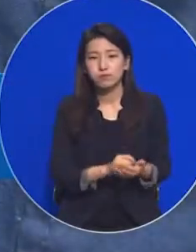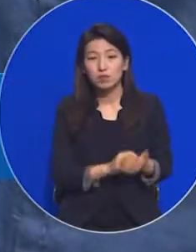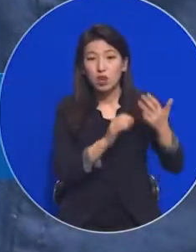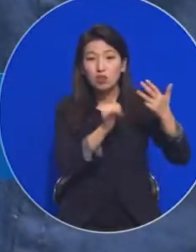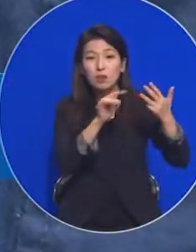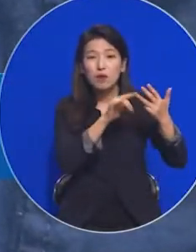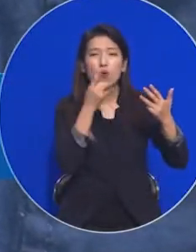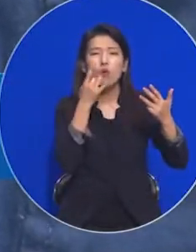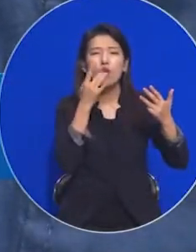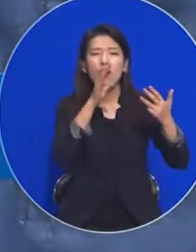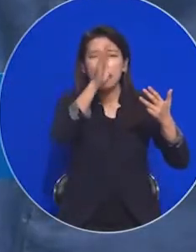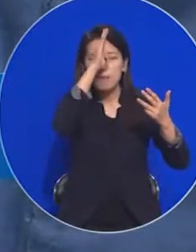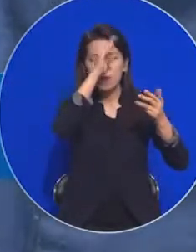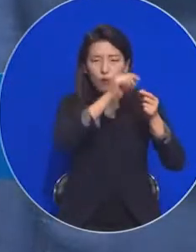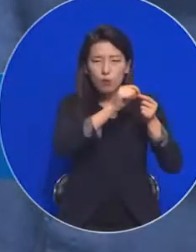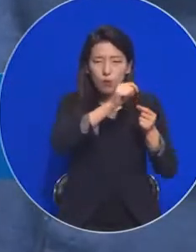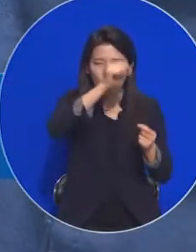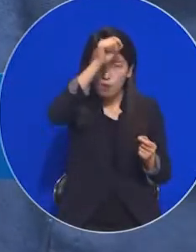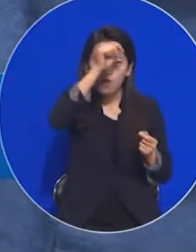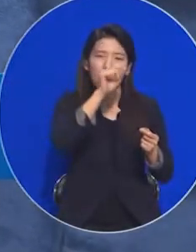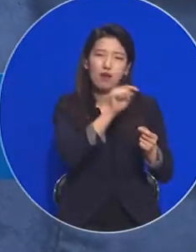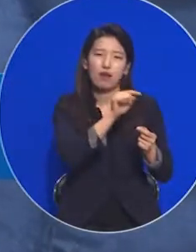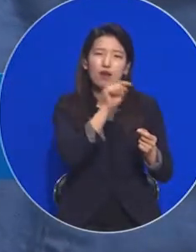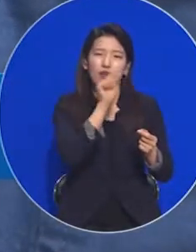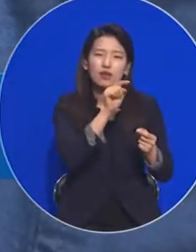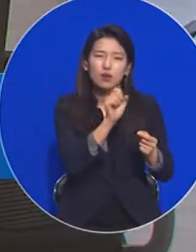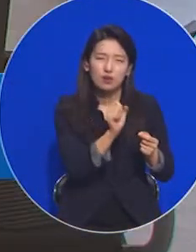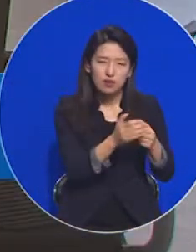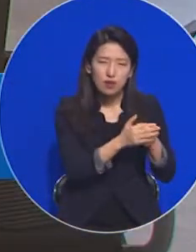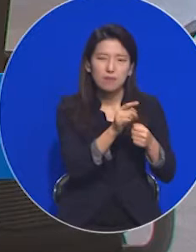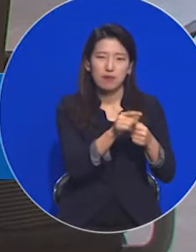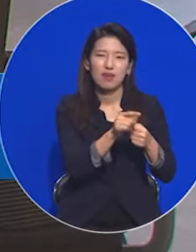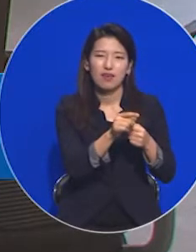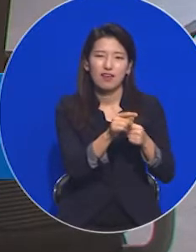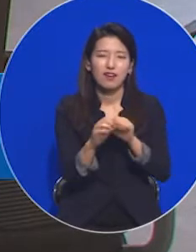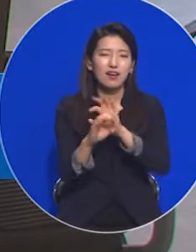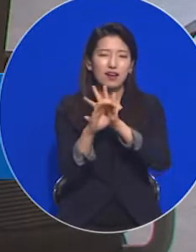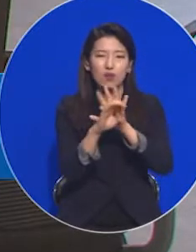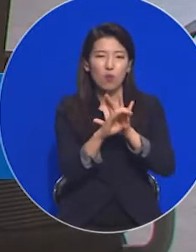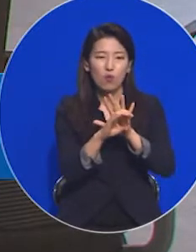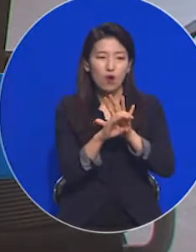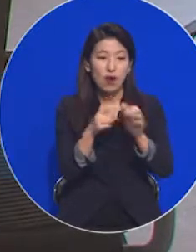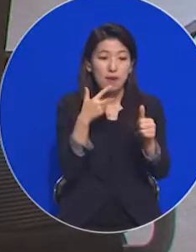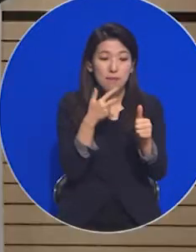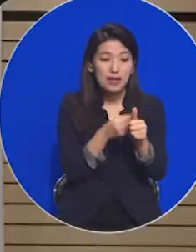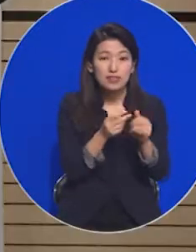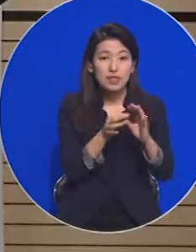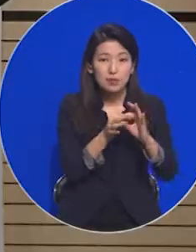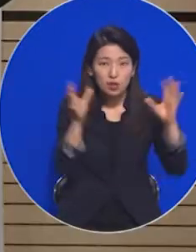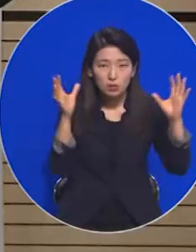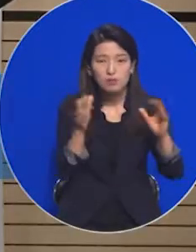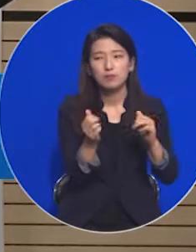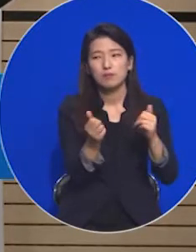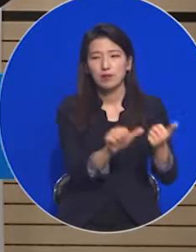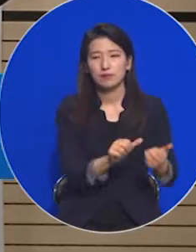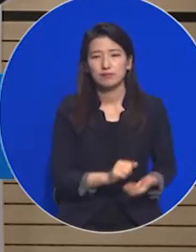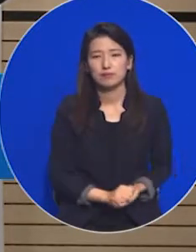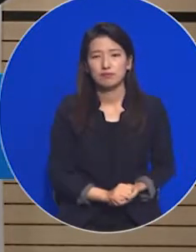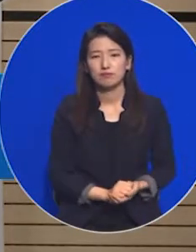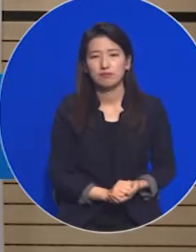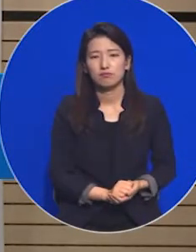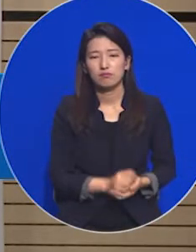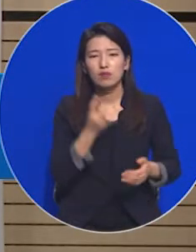사망자들은 기저질환을 가지고 있었는데 방역당국은 기저질환 악화를 사망 원인으로 지목했습니다. 기저질환에